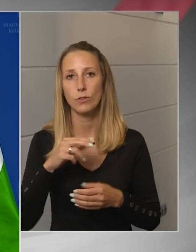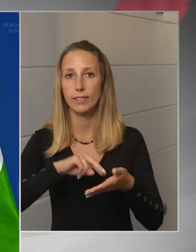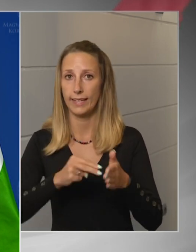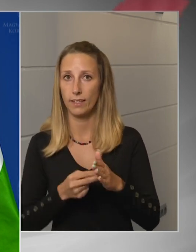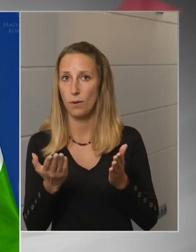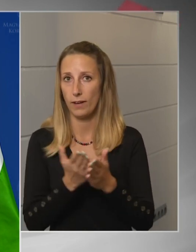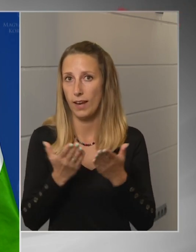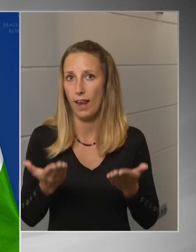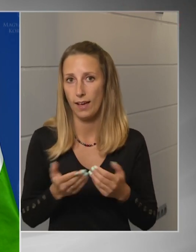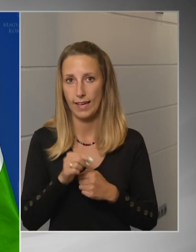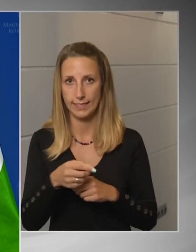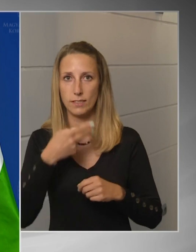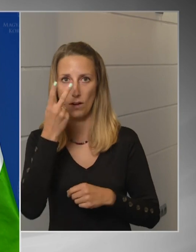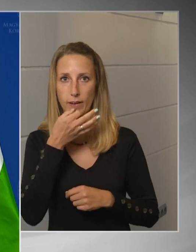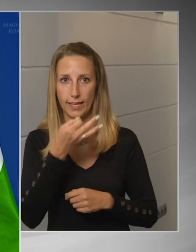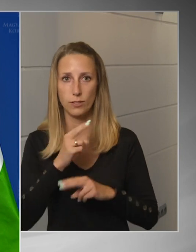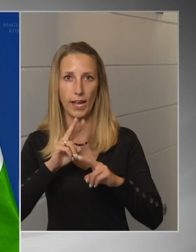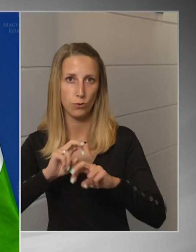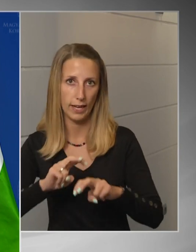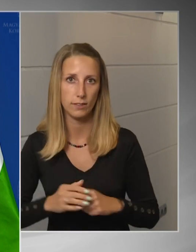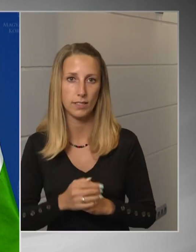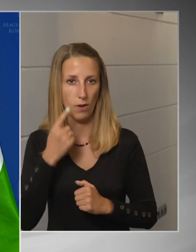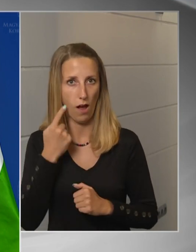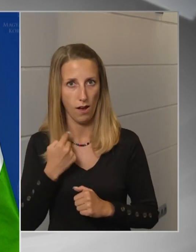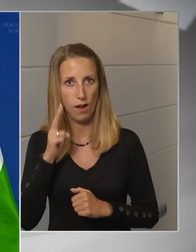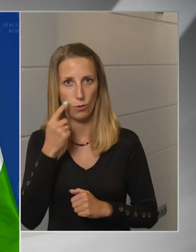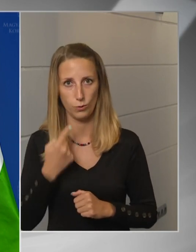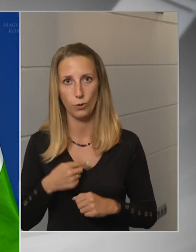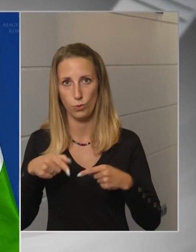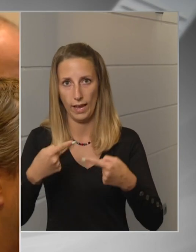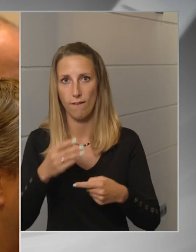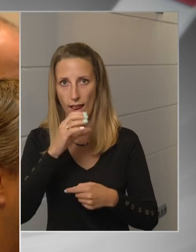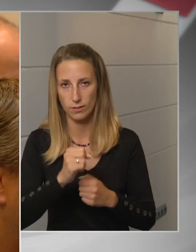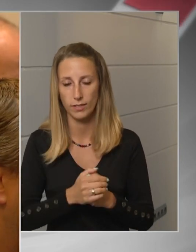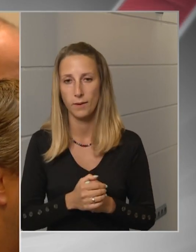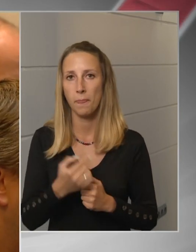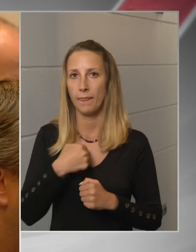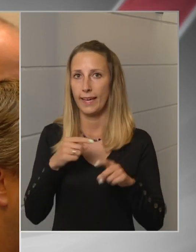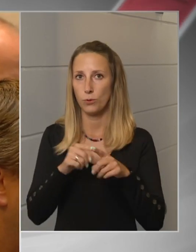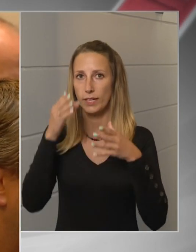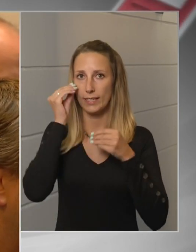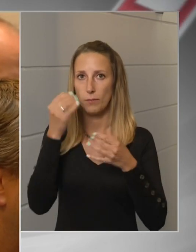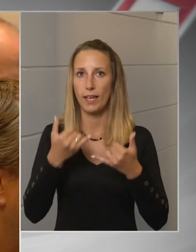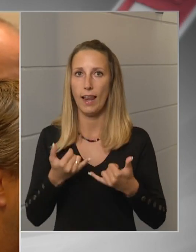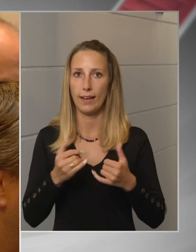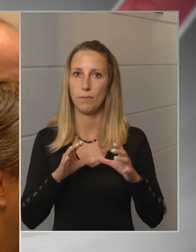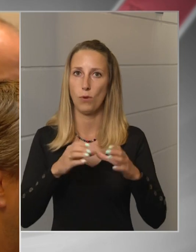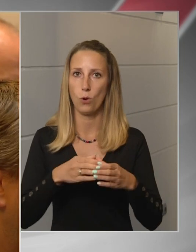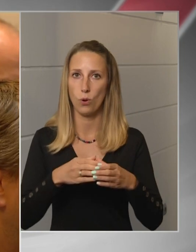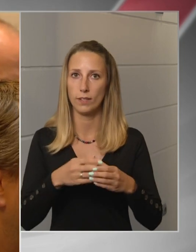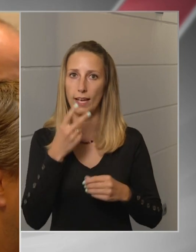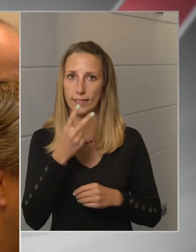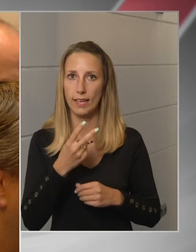megfelelő a régebe. Ez egy szakmai kérdés, utána kell néznem, és akkor tudok válaszolni. Én úgy értem, hogy a jelenlegi blokkok